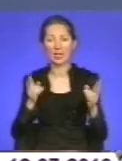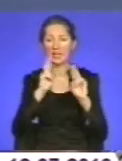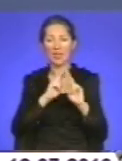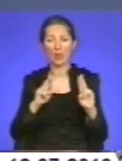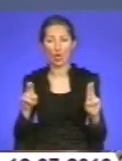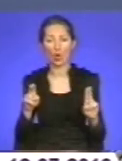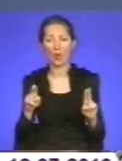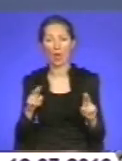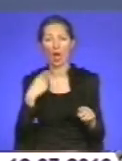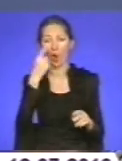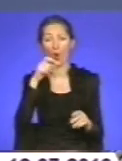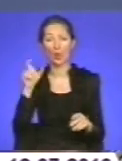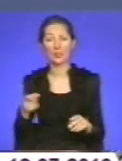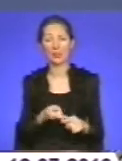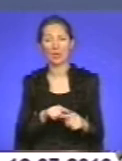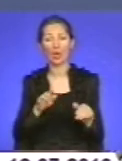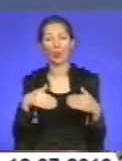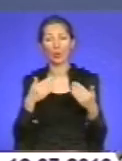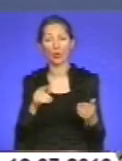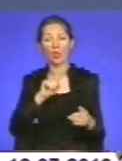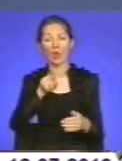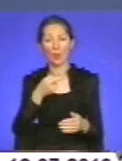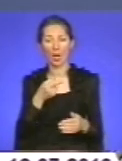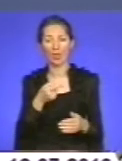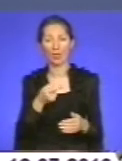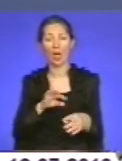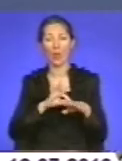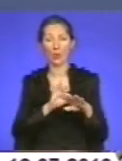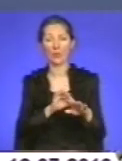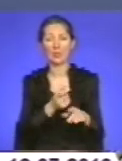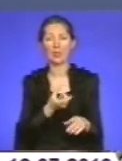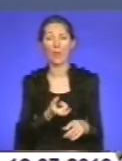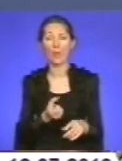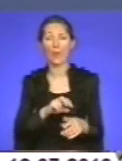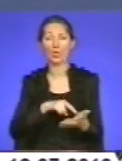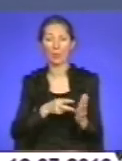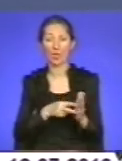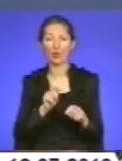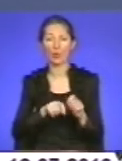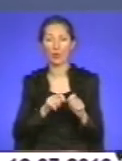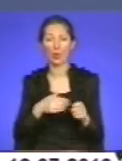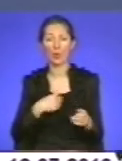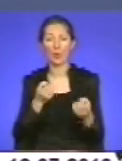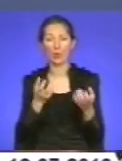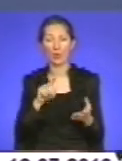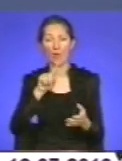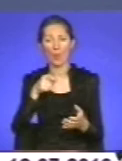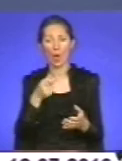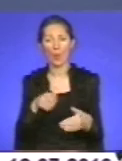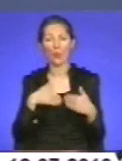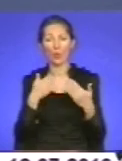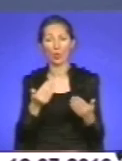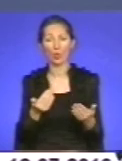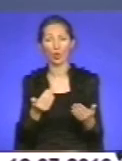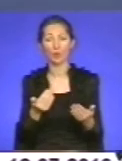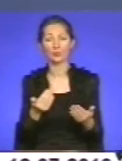невідомих осіб, які пропонують і вимагають провести позапланову перевірку. Ми просто вимагаємо і пропонуємо